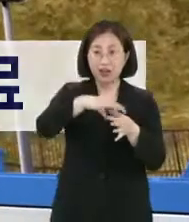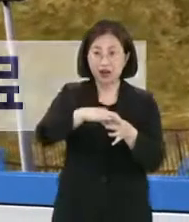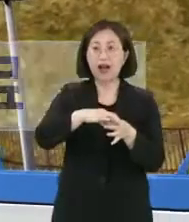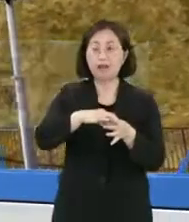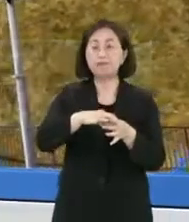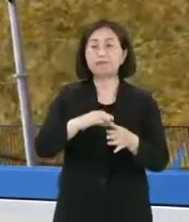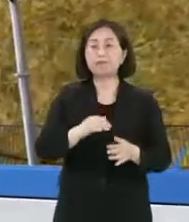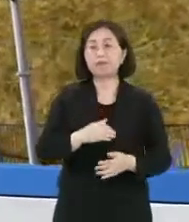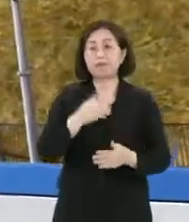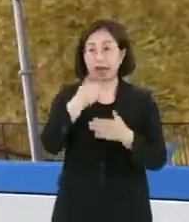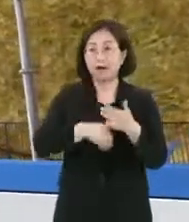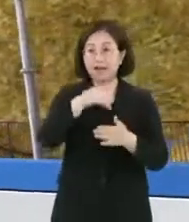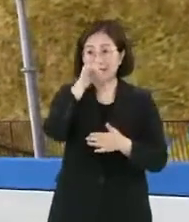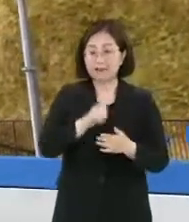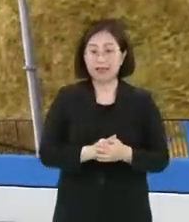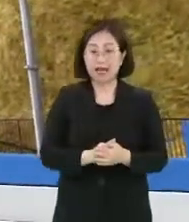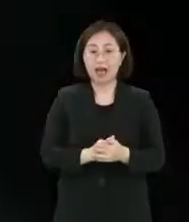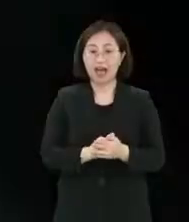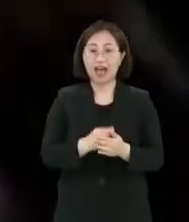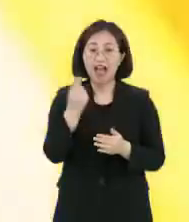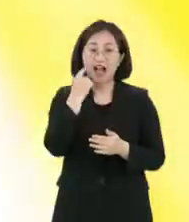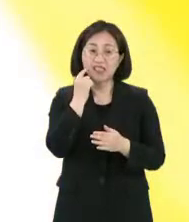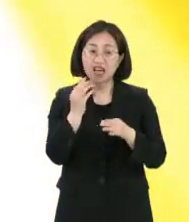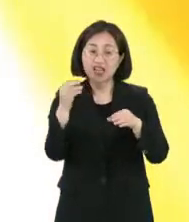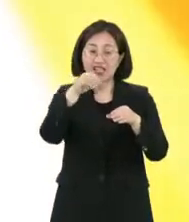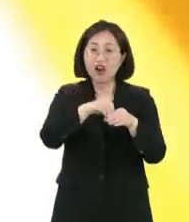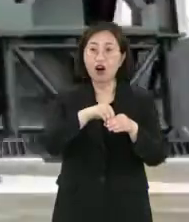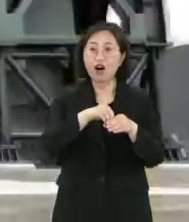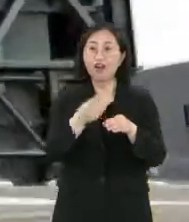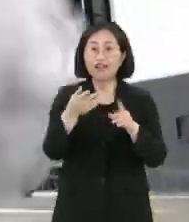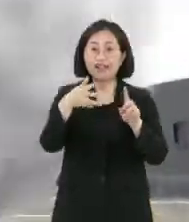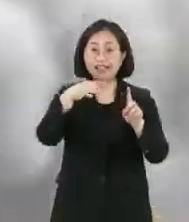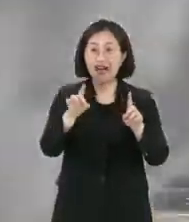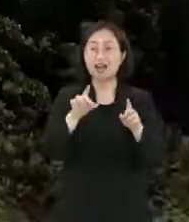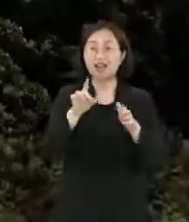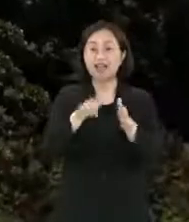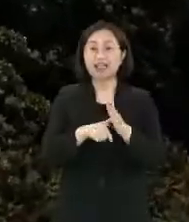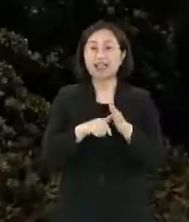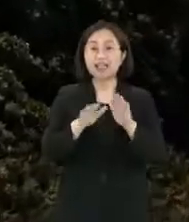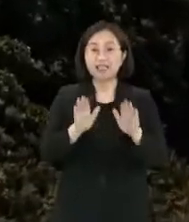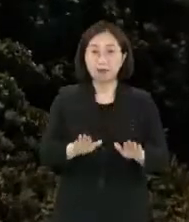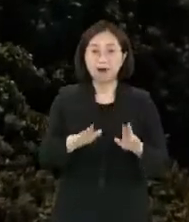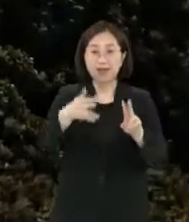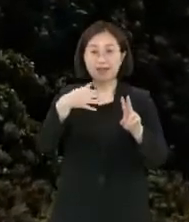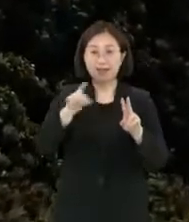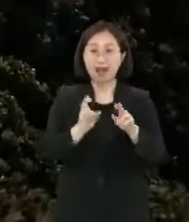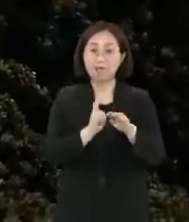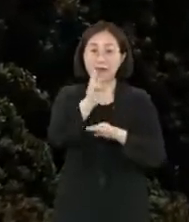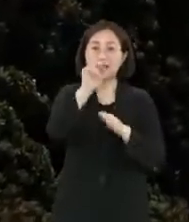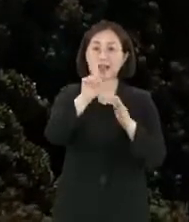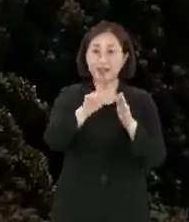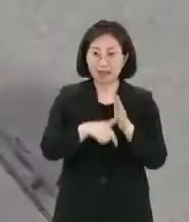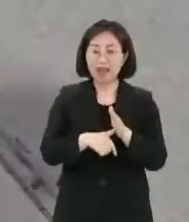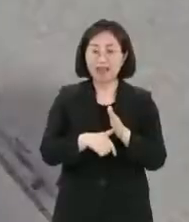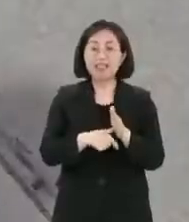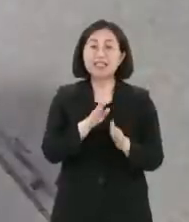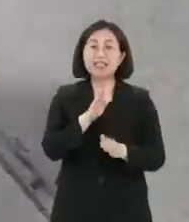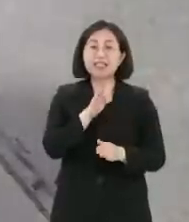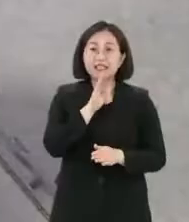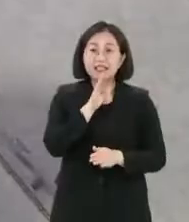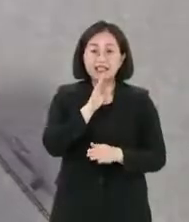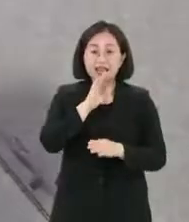완성입니다. 모형 위성을 실었던 1차 때와는 달리 이번엔 지구 관측용 소형 위성 4기를 포함한